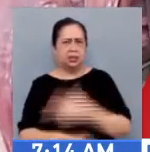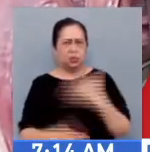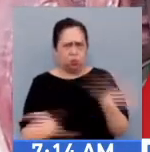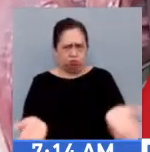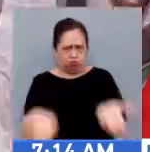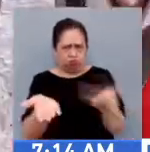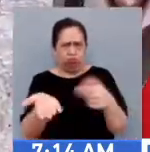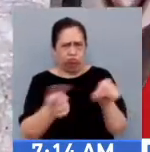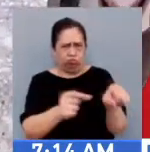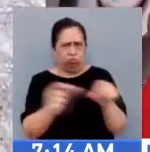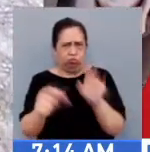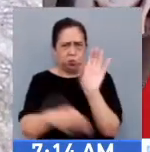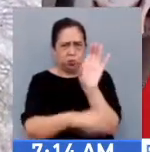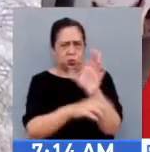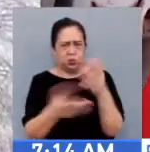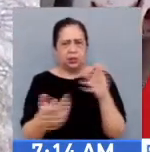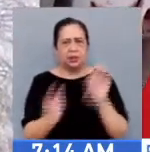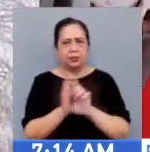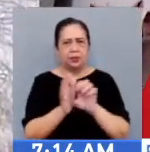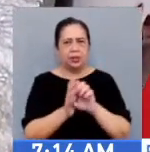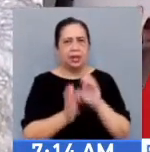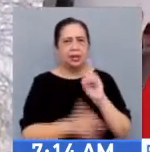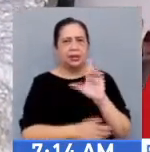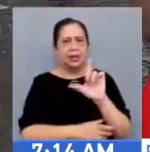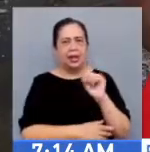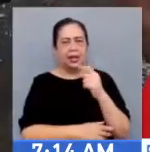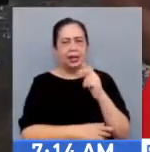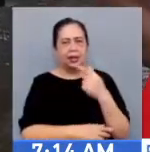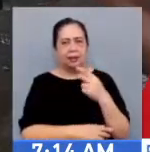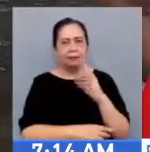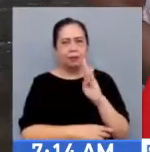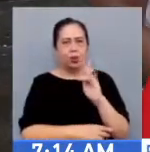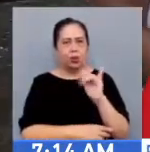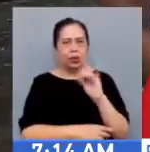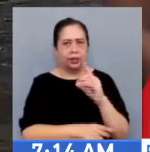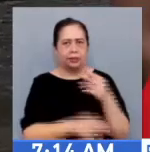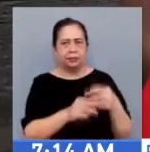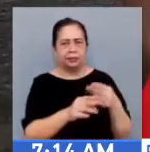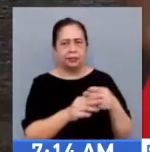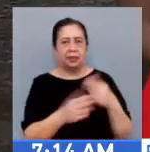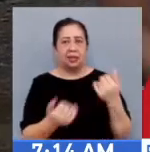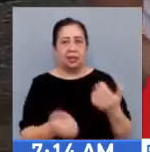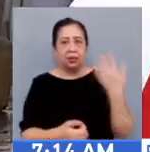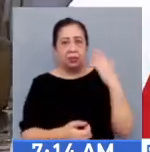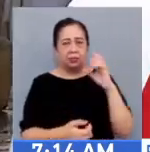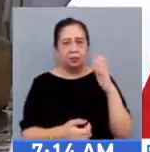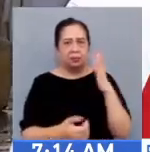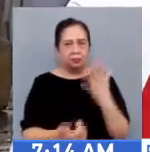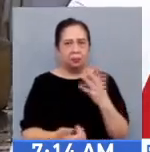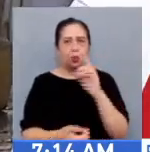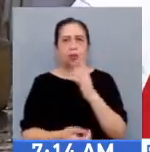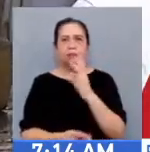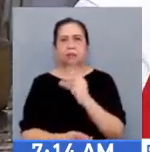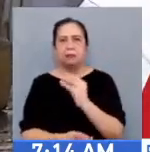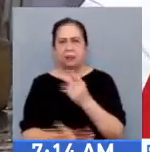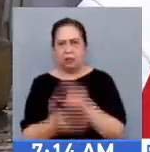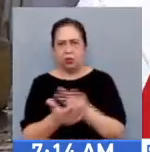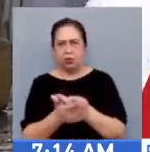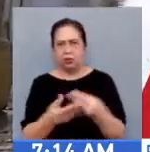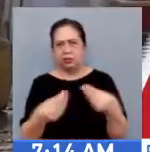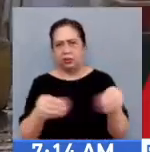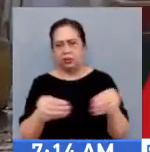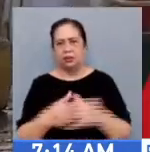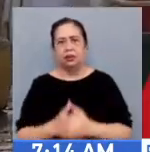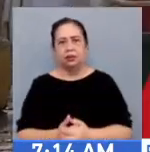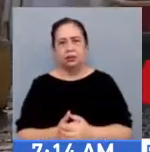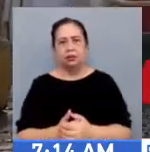ng dalagang bukid na dating 100 pesos ang tumpok. Ngayon, 50 pesos na lang niyang ibinibenta. Ano yung kita natin? Ayun nga